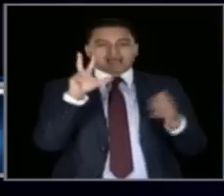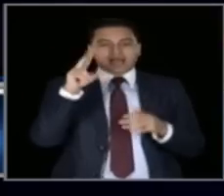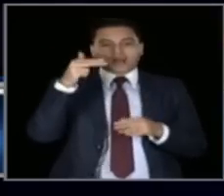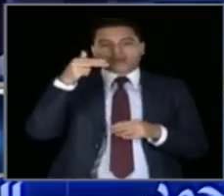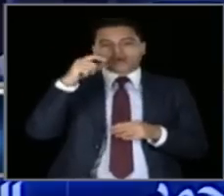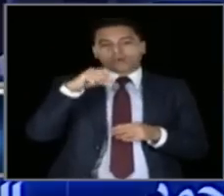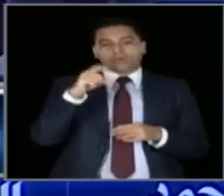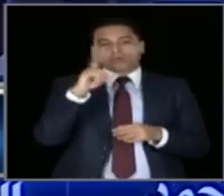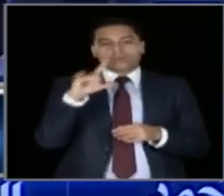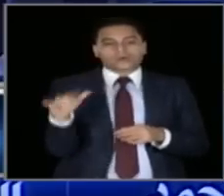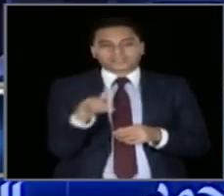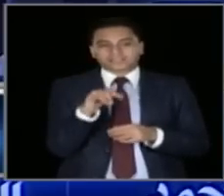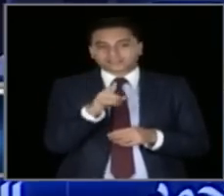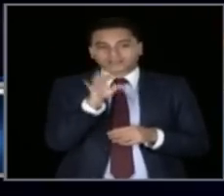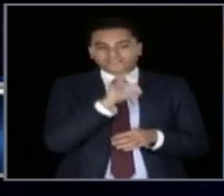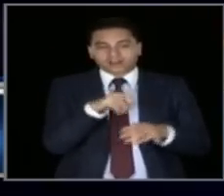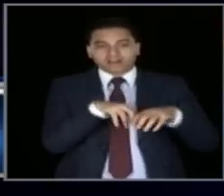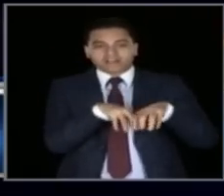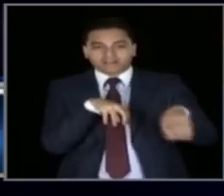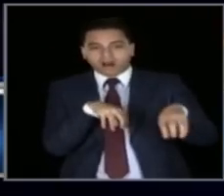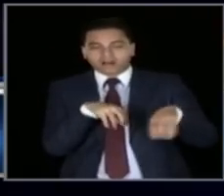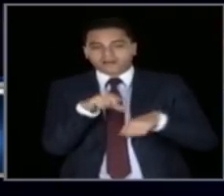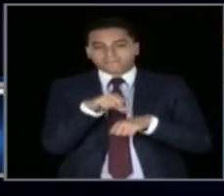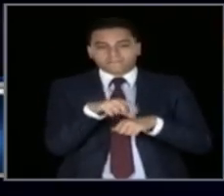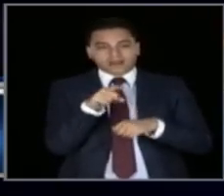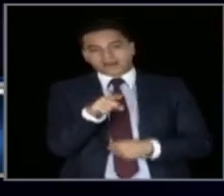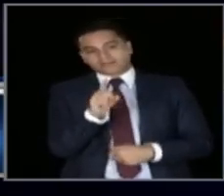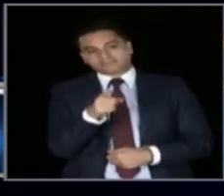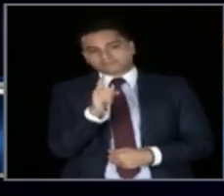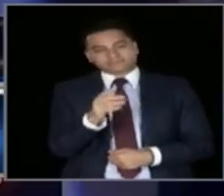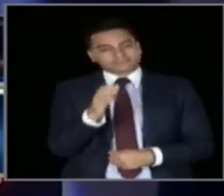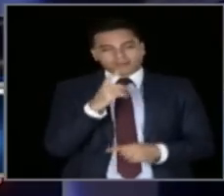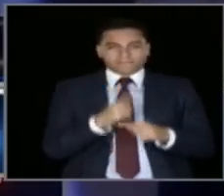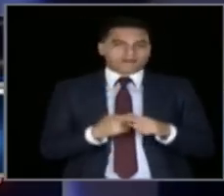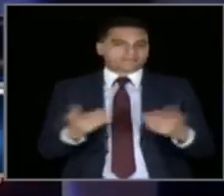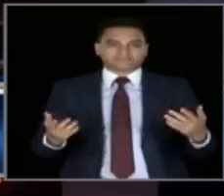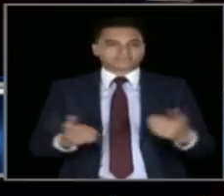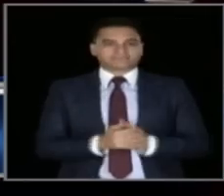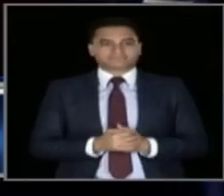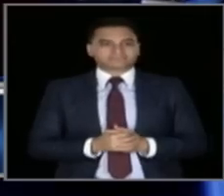أحمد أبو حسين. في إيران. إيران طبعاً إجابة خاطئة.